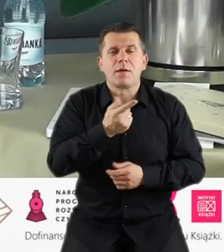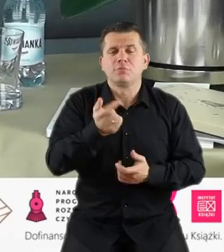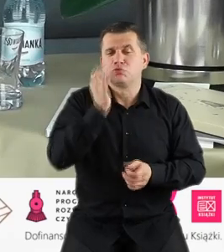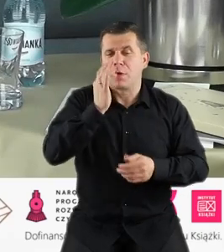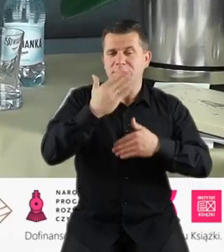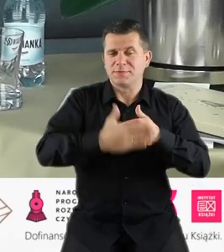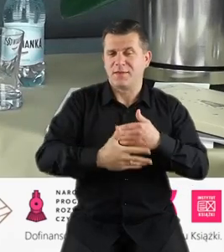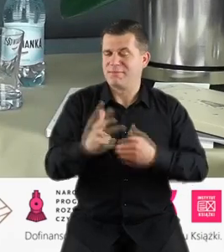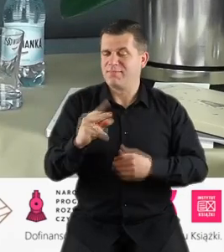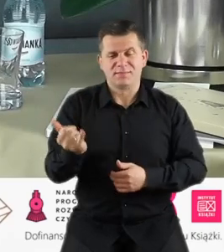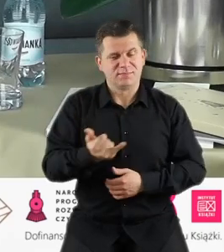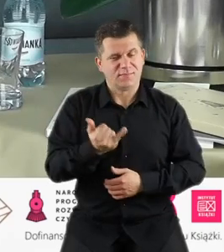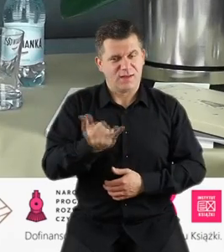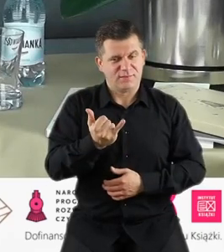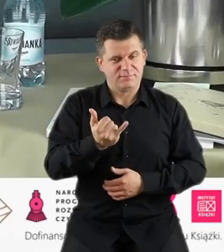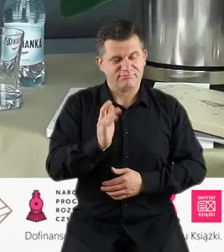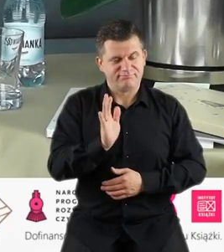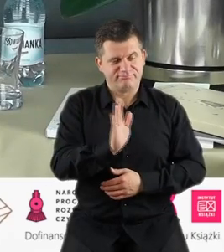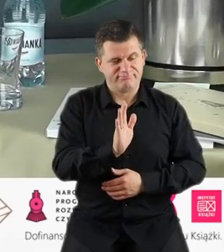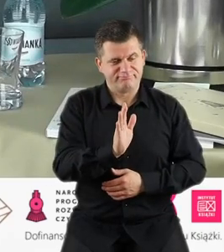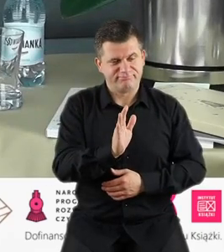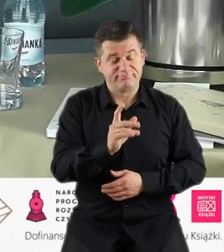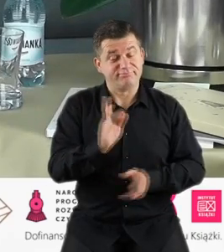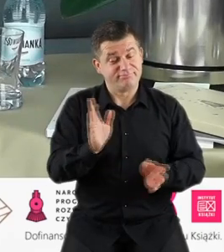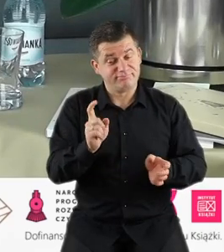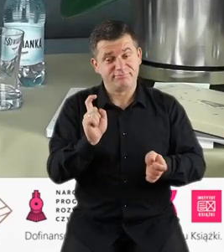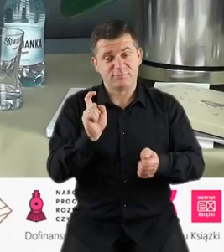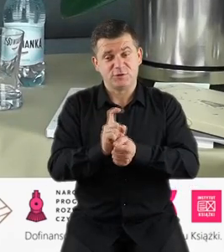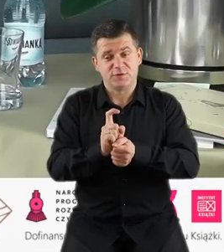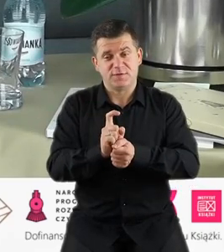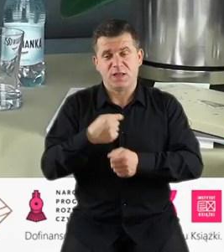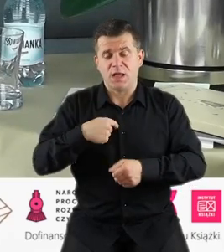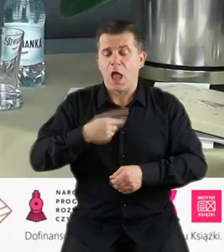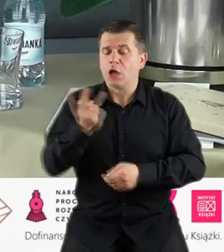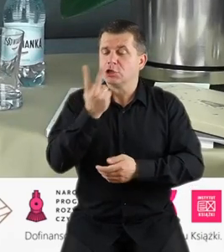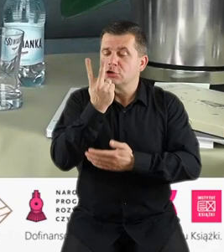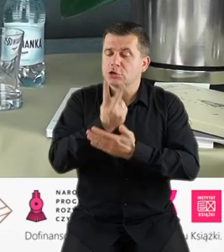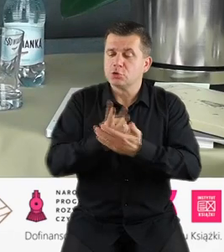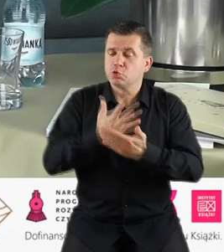dobrym zakończeniem. Wręcz przeciwnie, to co ja lubię czytać, to są